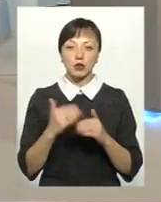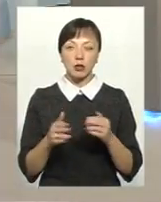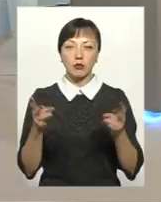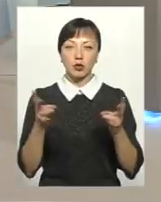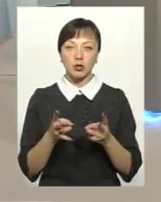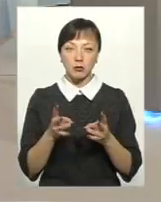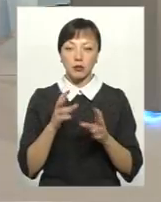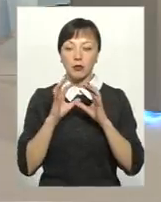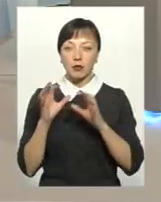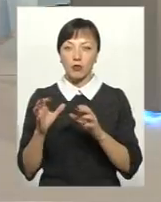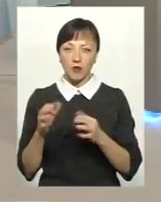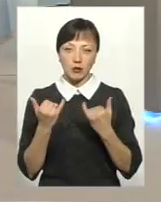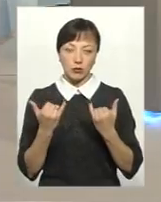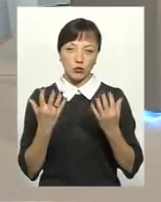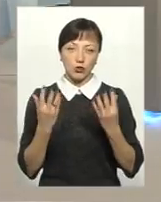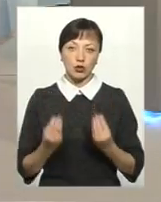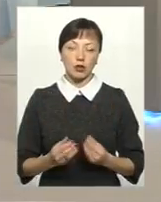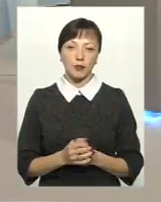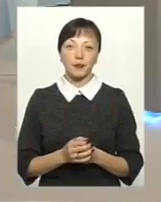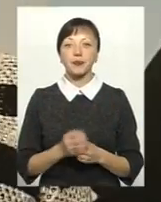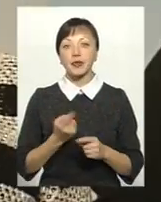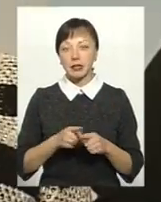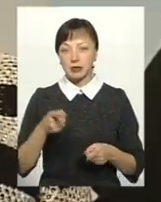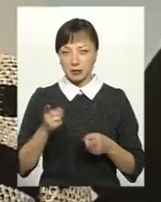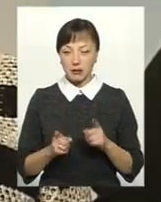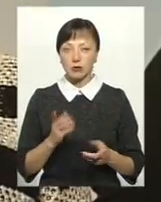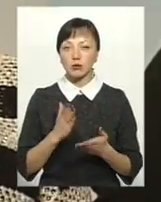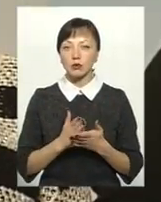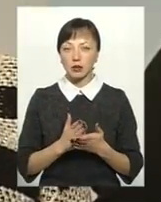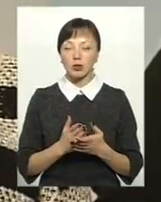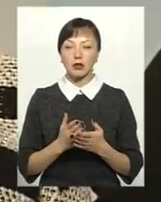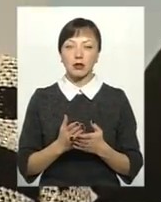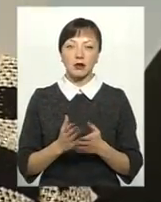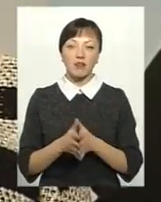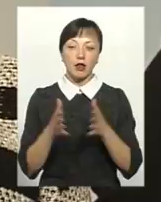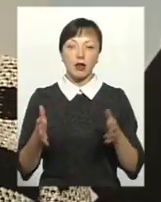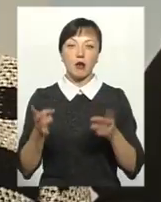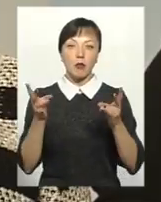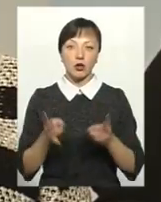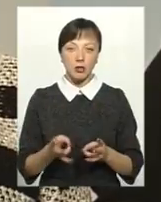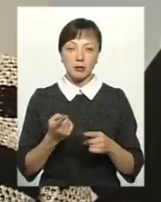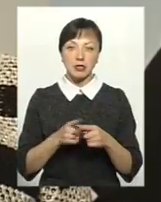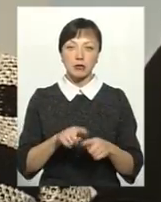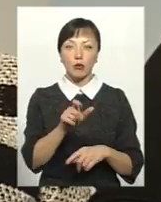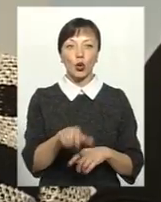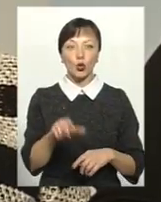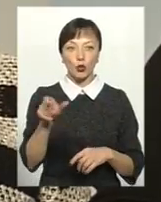потрібно піклуватися на сьогоднішній день. І це дійсно є велика потреба в тому, щоб саме цим